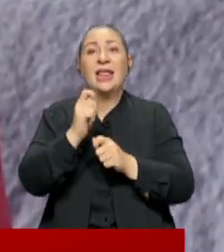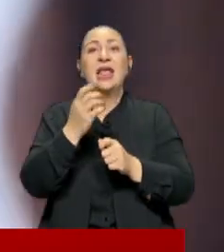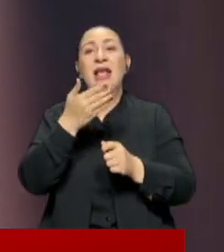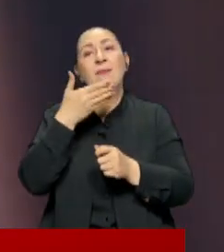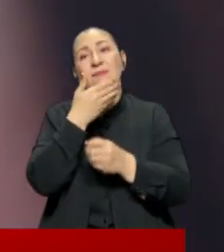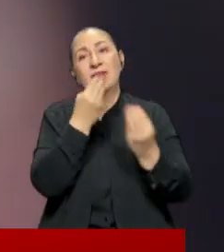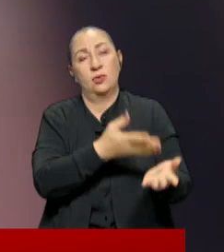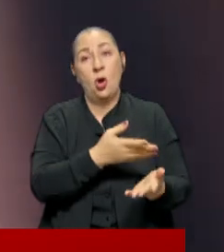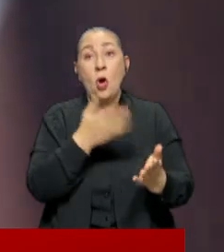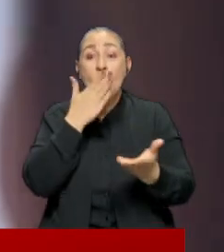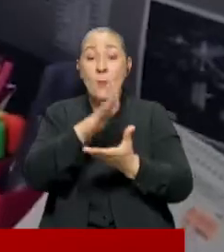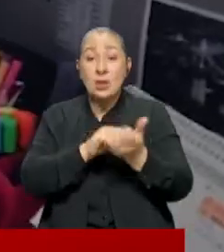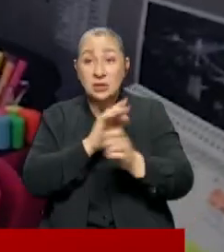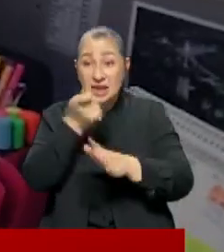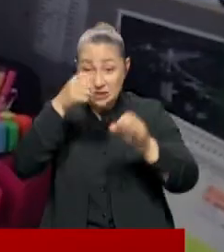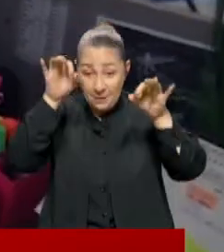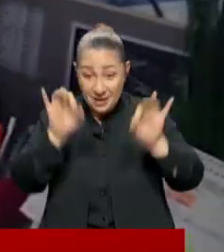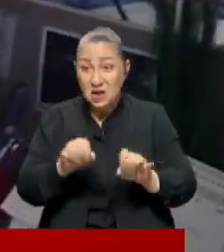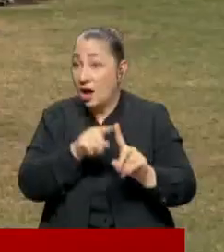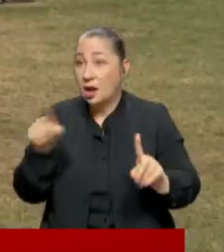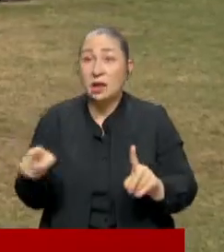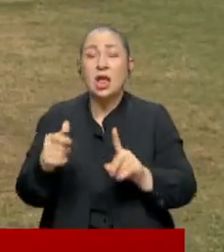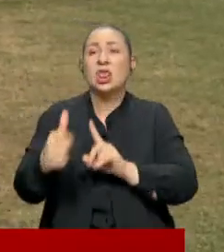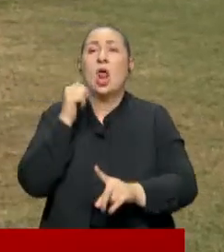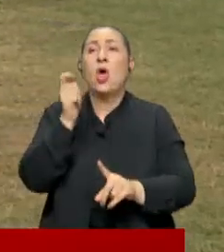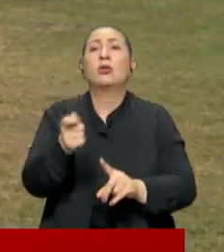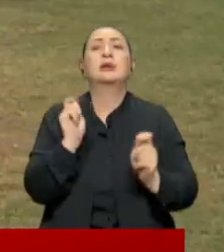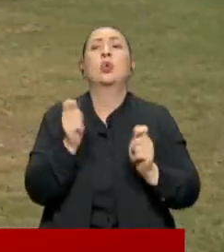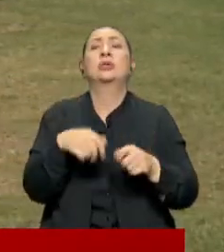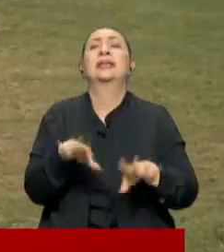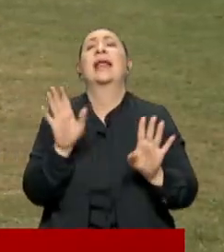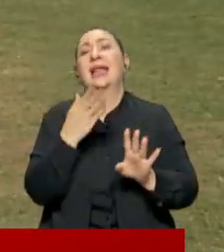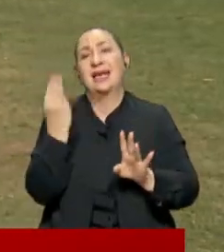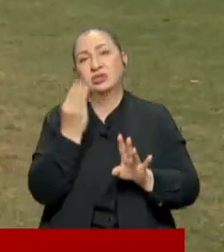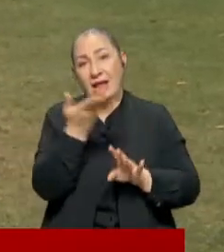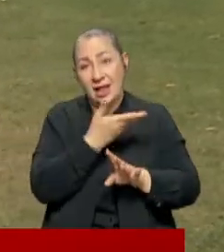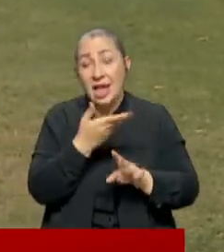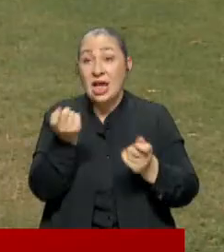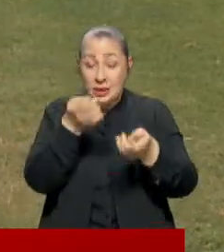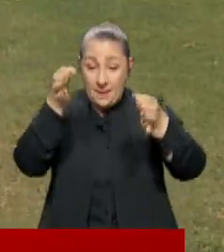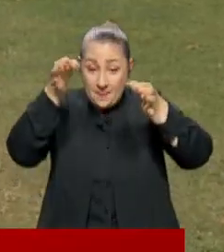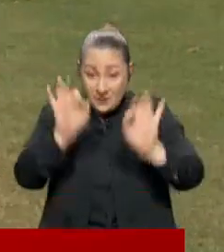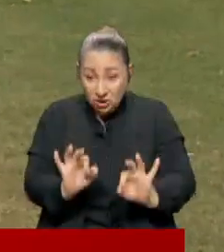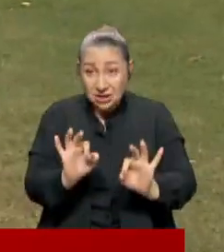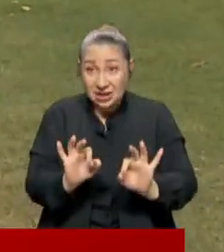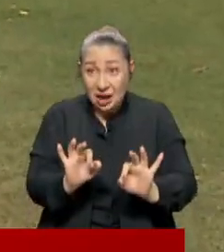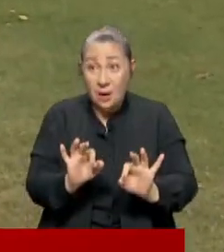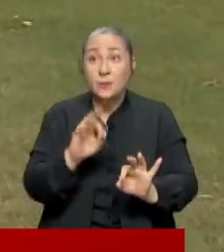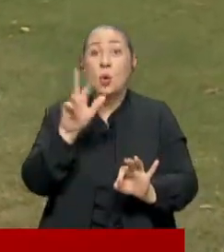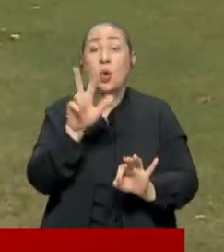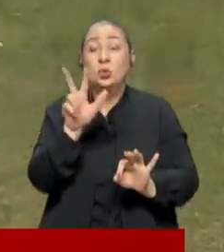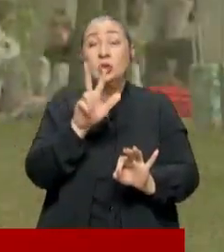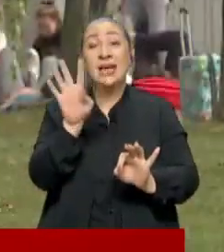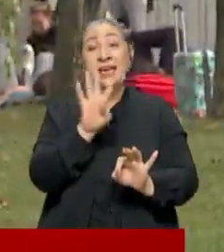imkanı sağlanıyor. Mezun olduğunda işe başlayana kadar geri ödemek zorunda kalmıyor gençler. İşe başladığındaysa 30